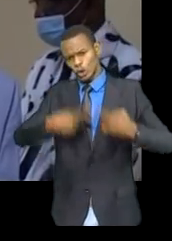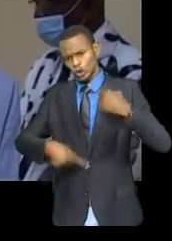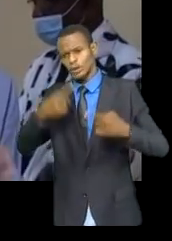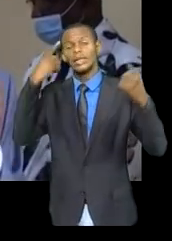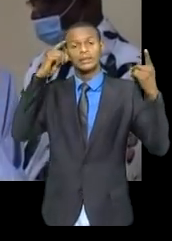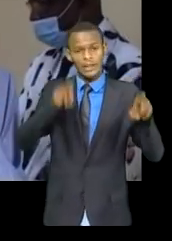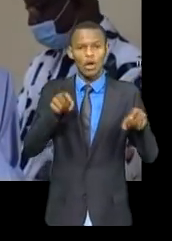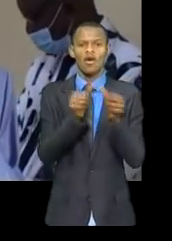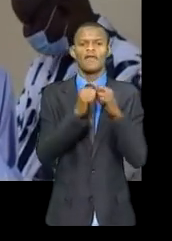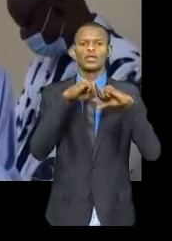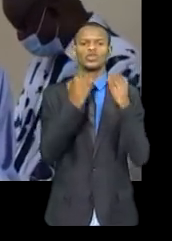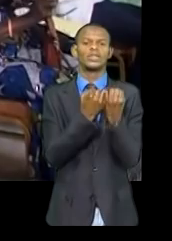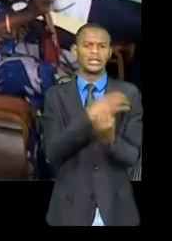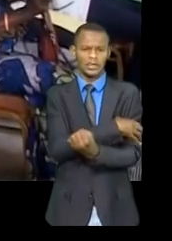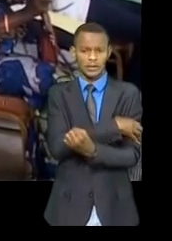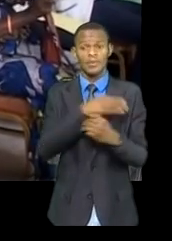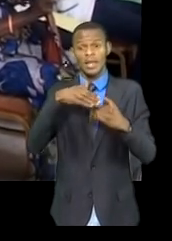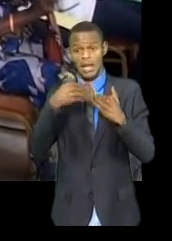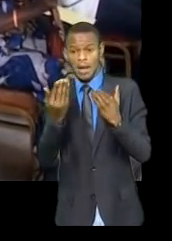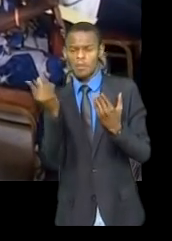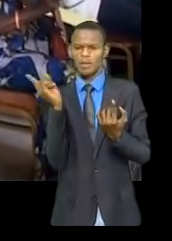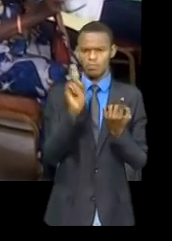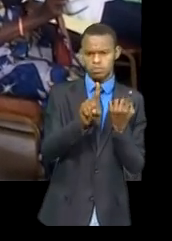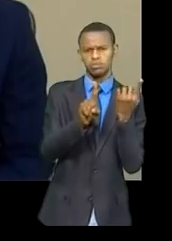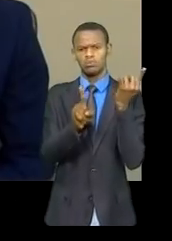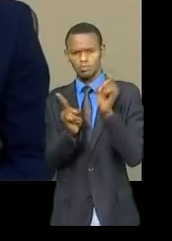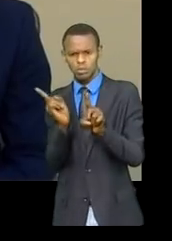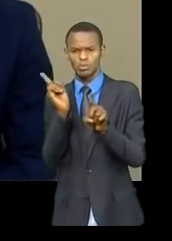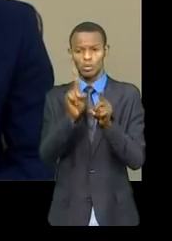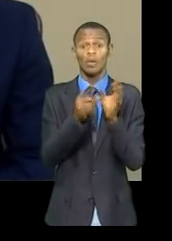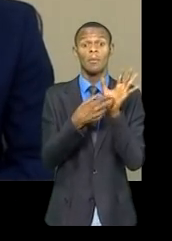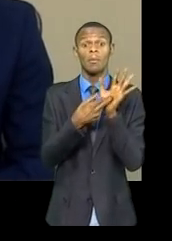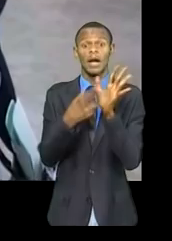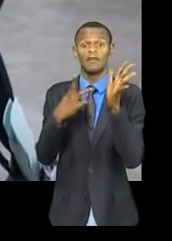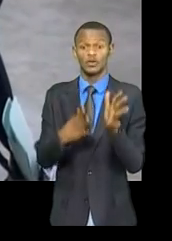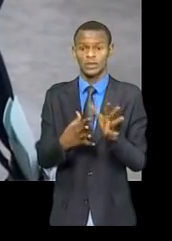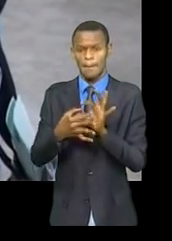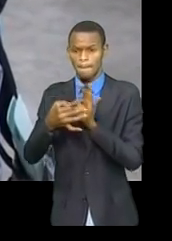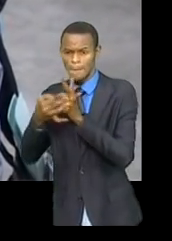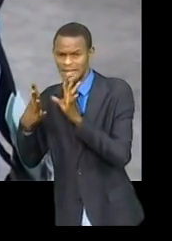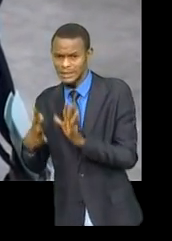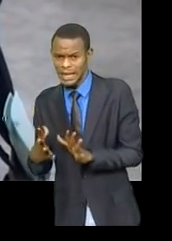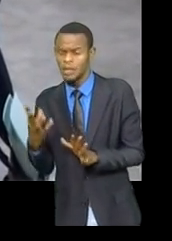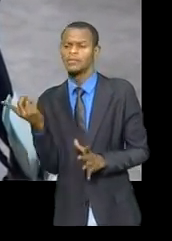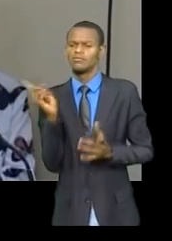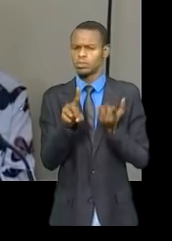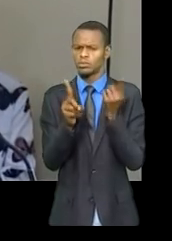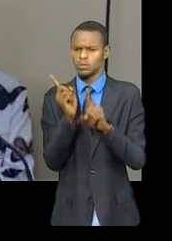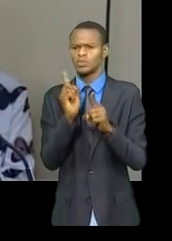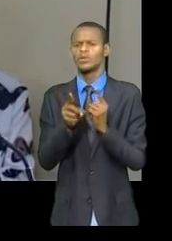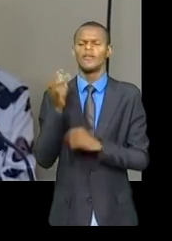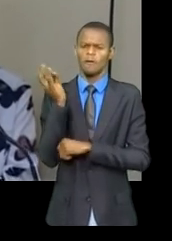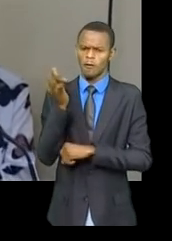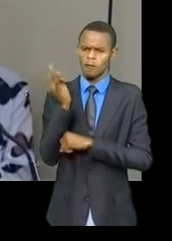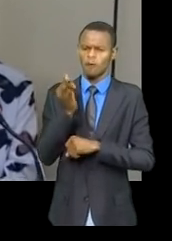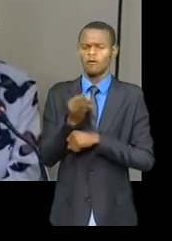ont été prononcés tour à tour par les représentants des partenaires financiers et techniques de la société civile et de l'émissaire, la représentante spéciale du secrétaire général